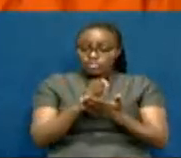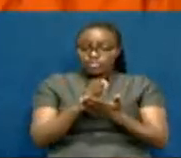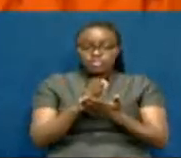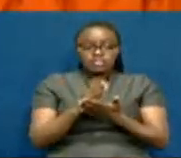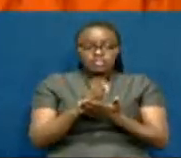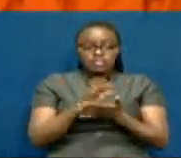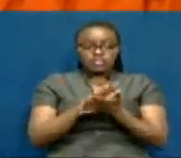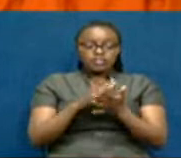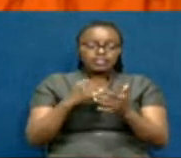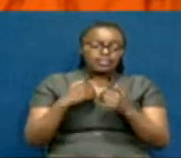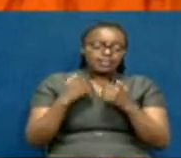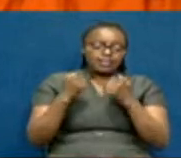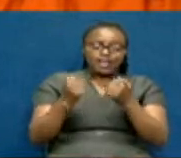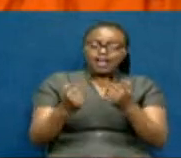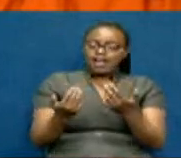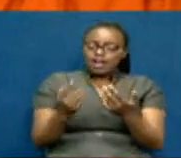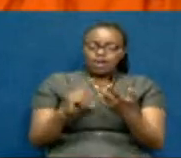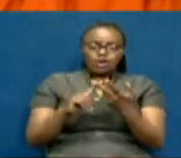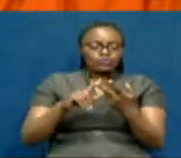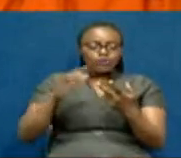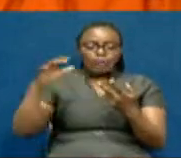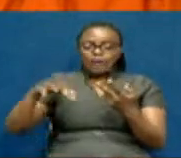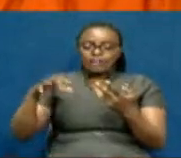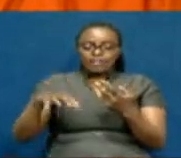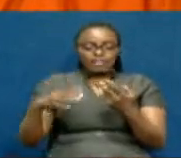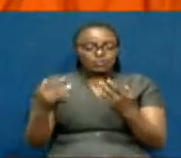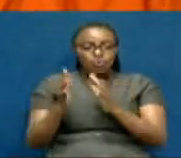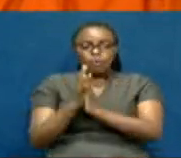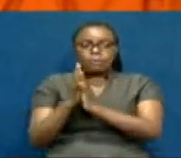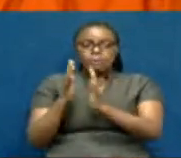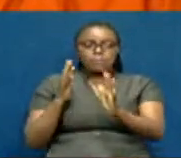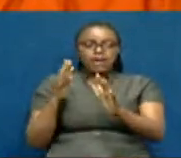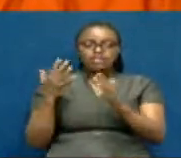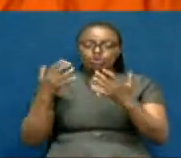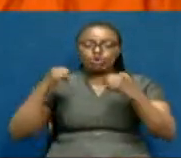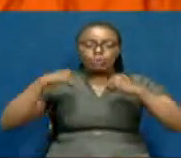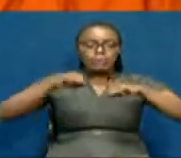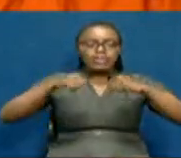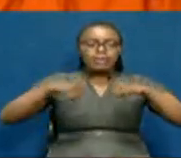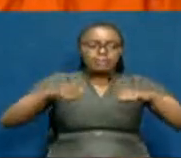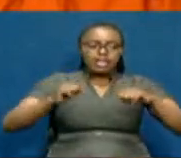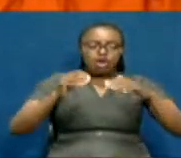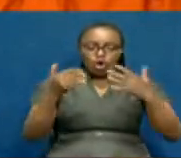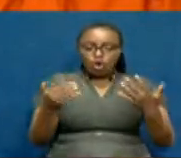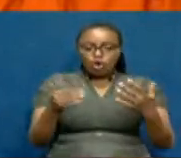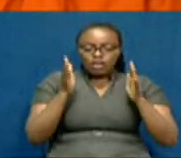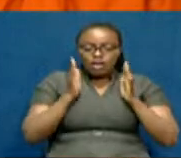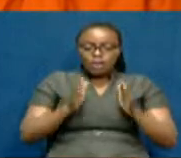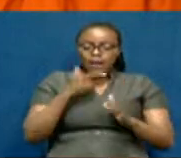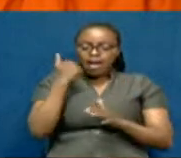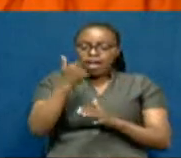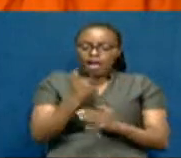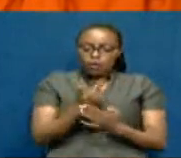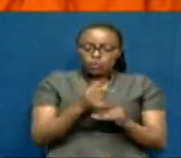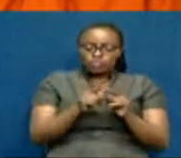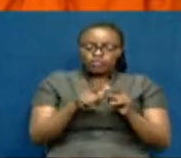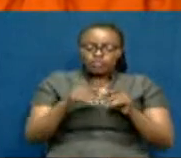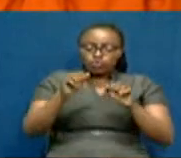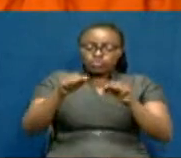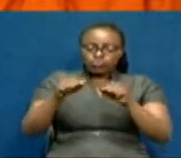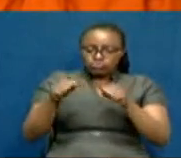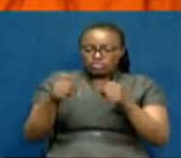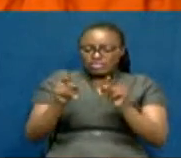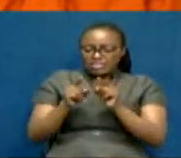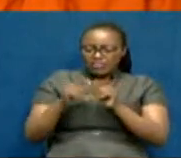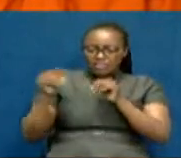Uwe gari, uwe matatu, uwe bus, uwe pikipiki, uwe hata mtu wa kuendesha mkokoteni,